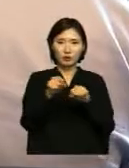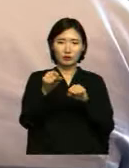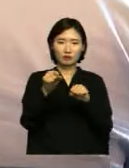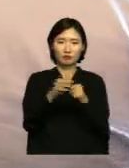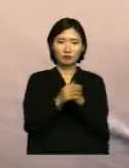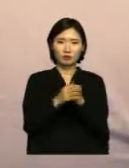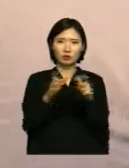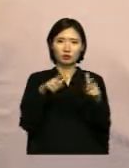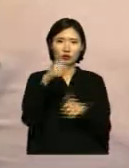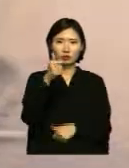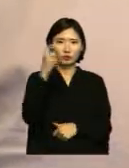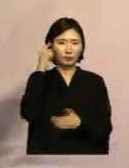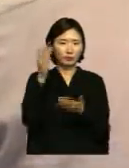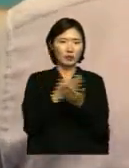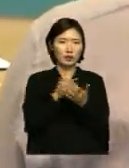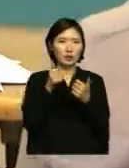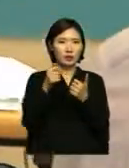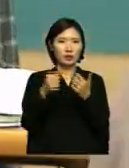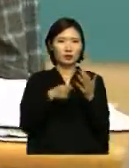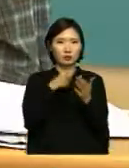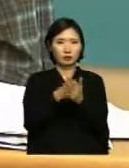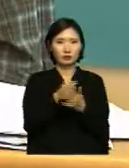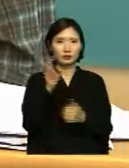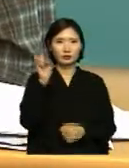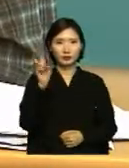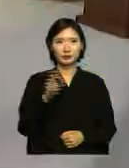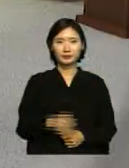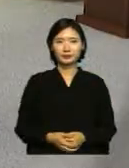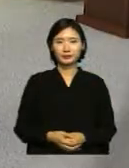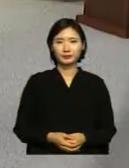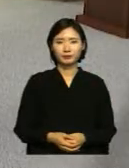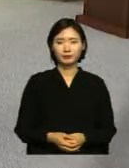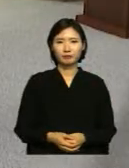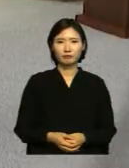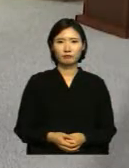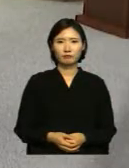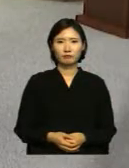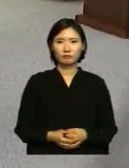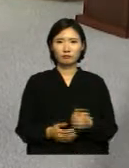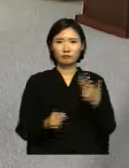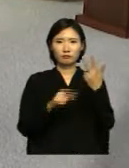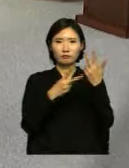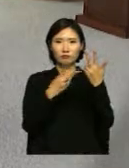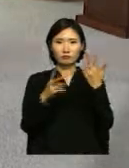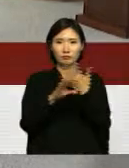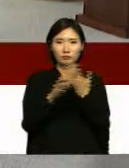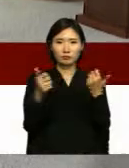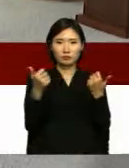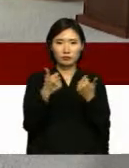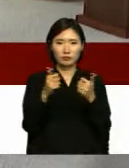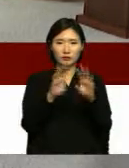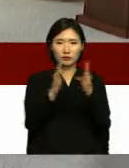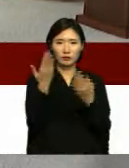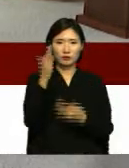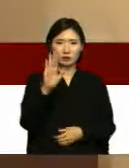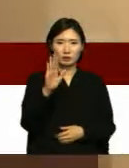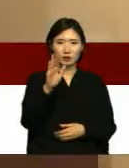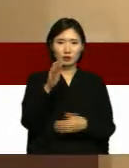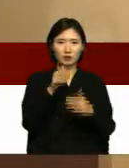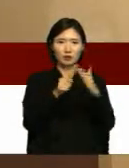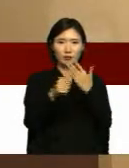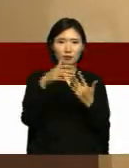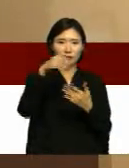정동균 양평 군수의 판단에 따라 결정될 전망입니다. 한편 지난 2일 임시회를 열었지만 의장단 선출로 갈등을